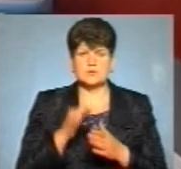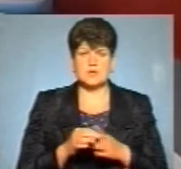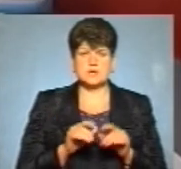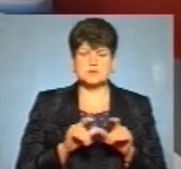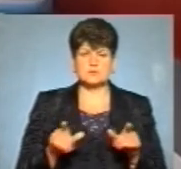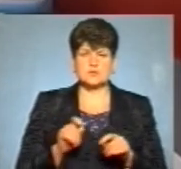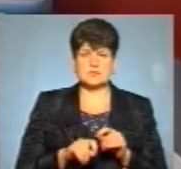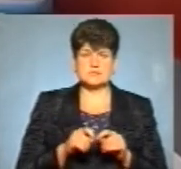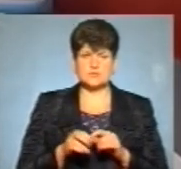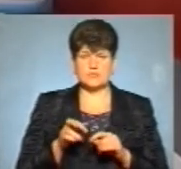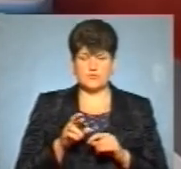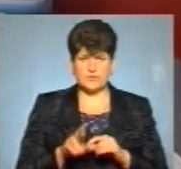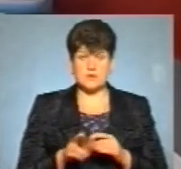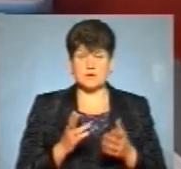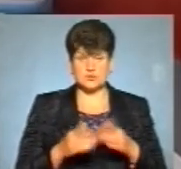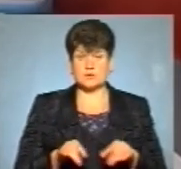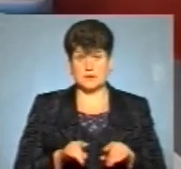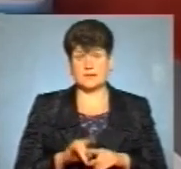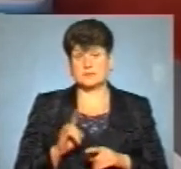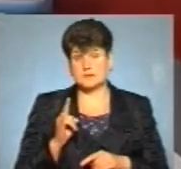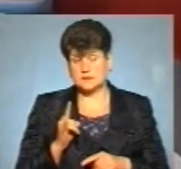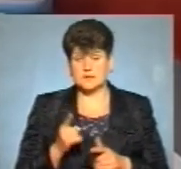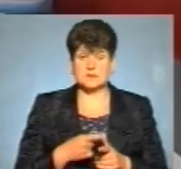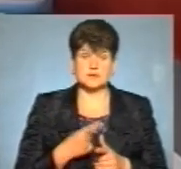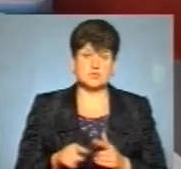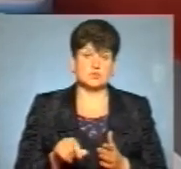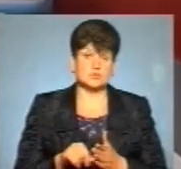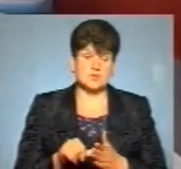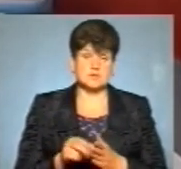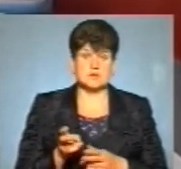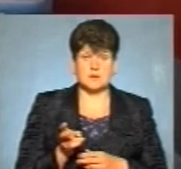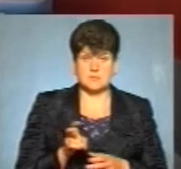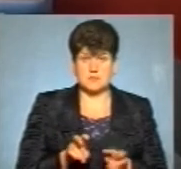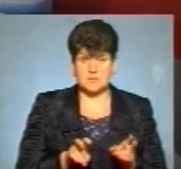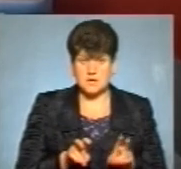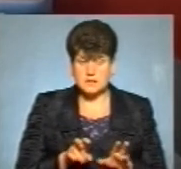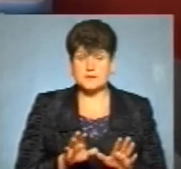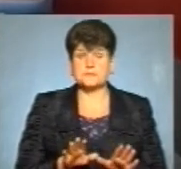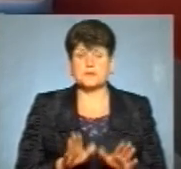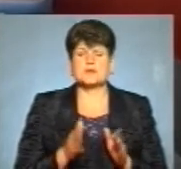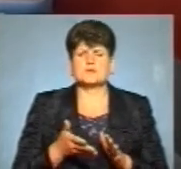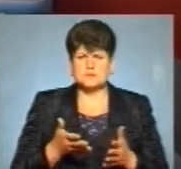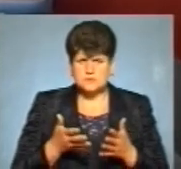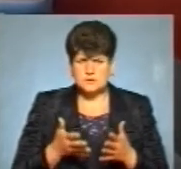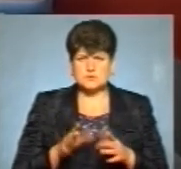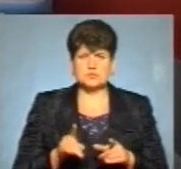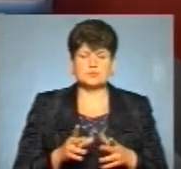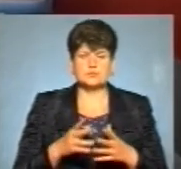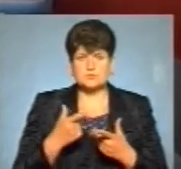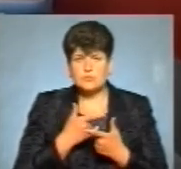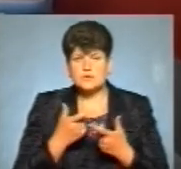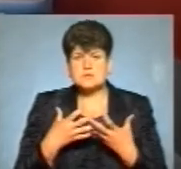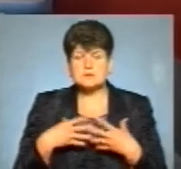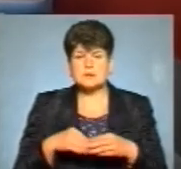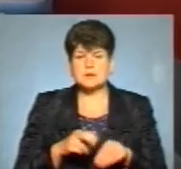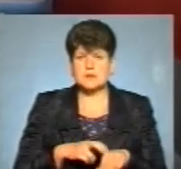тестування. Якщо така дитина чи учасник ЗНО прийде, зрозуміло, що буде повідомлений сімейний лікар для